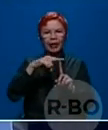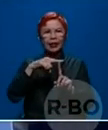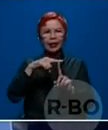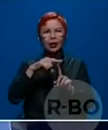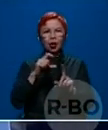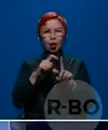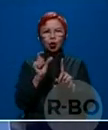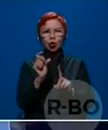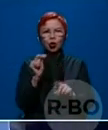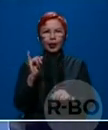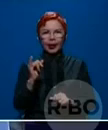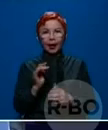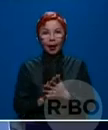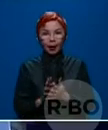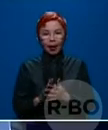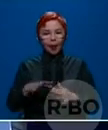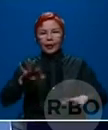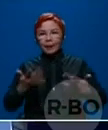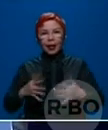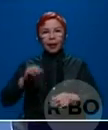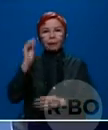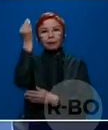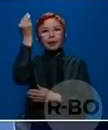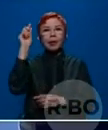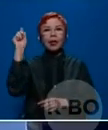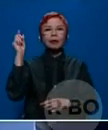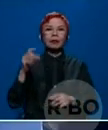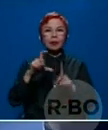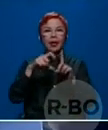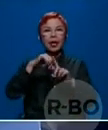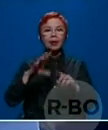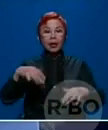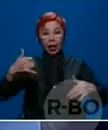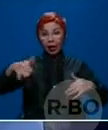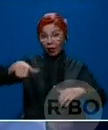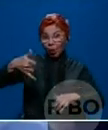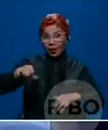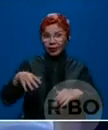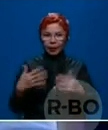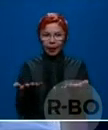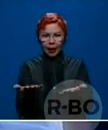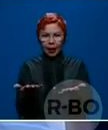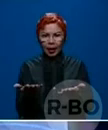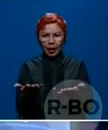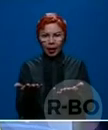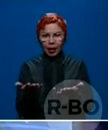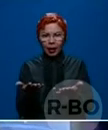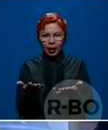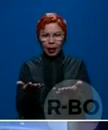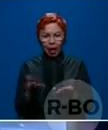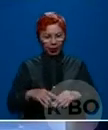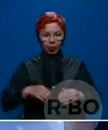mengevaluasi ya bahwa yang dilakukan ini menabrak hukum atau